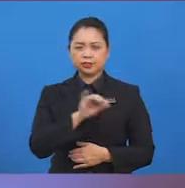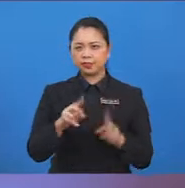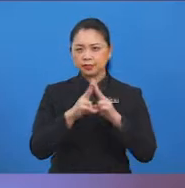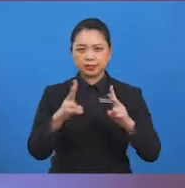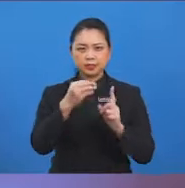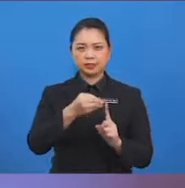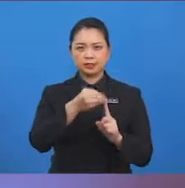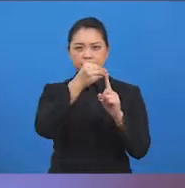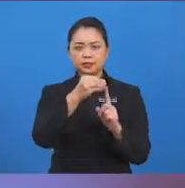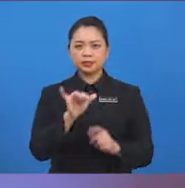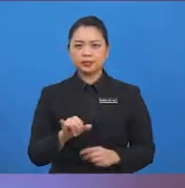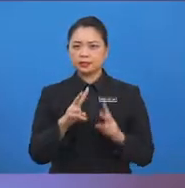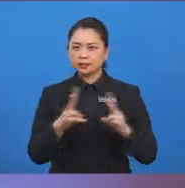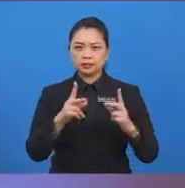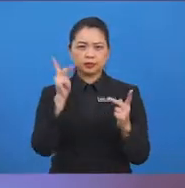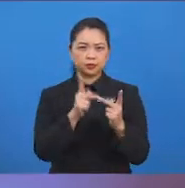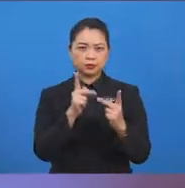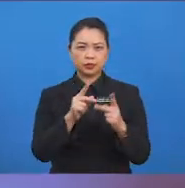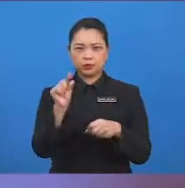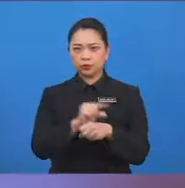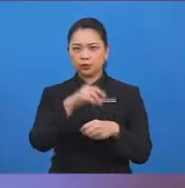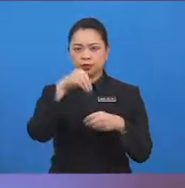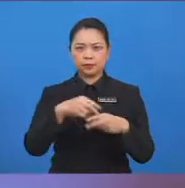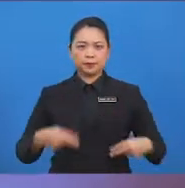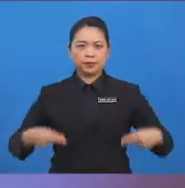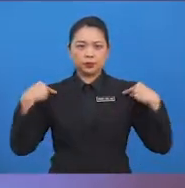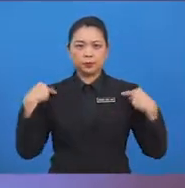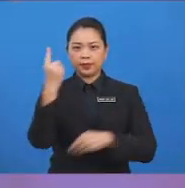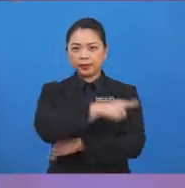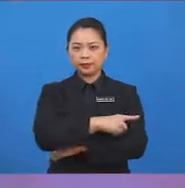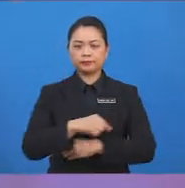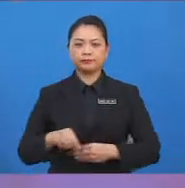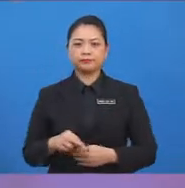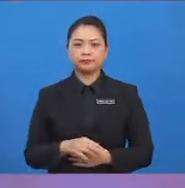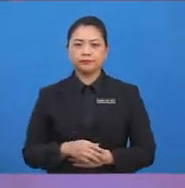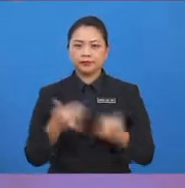sangat istimewa yang sangat sesuai digunakan dalam kehidupan harian.